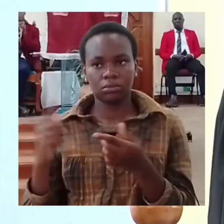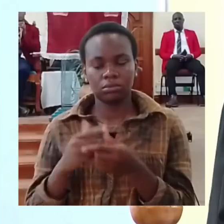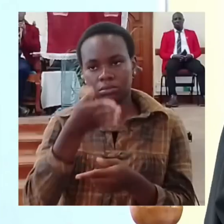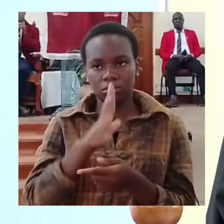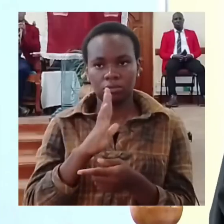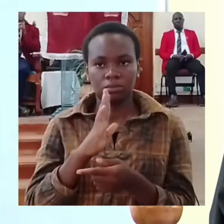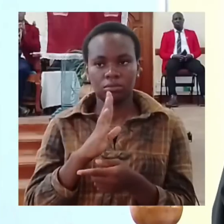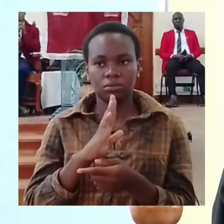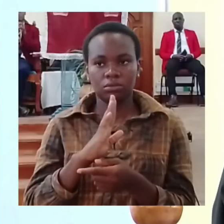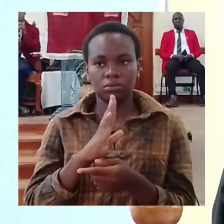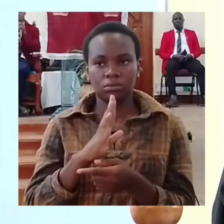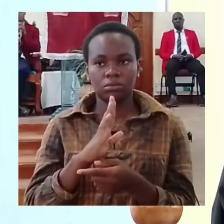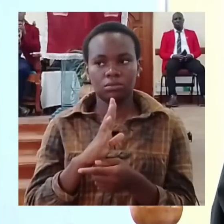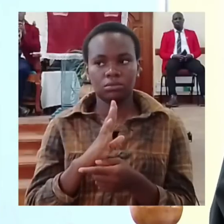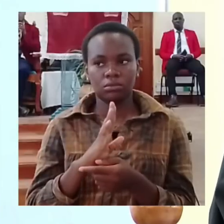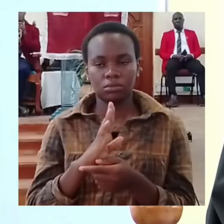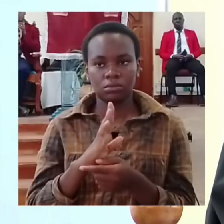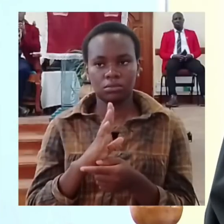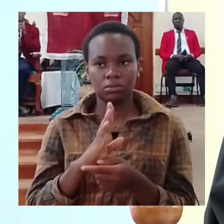God.